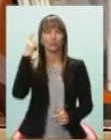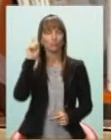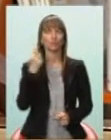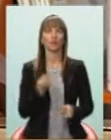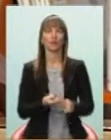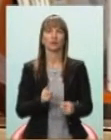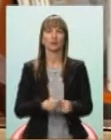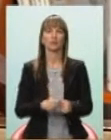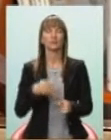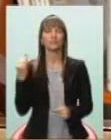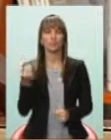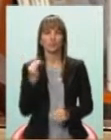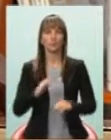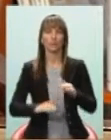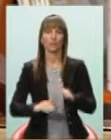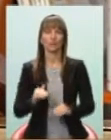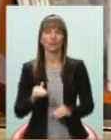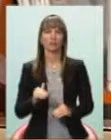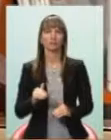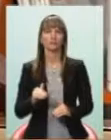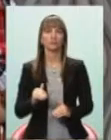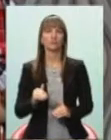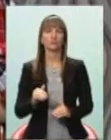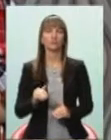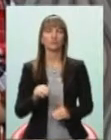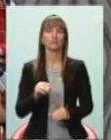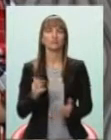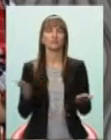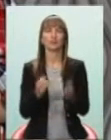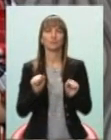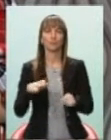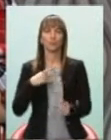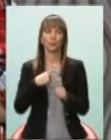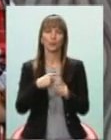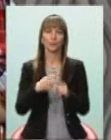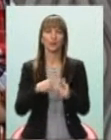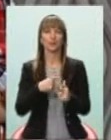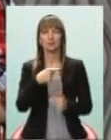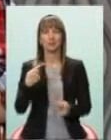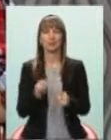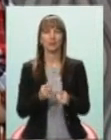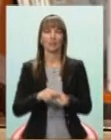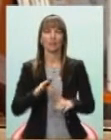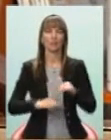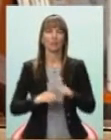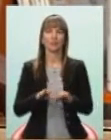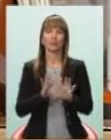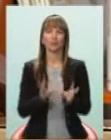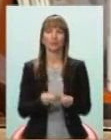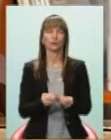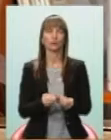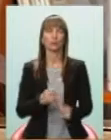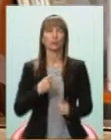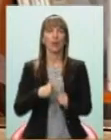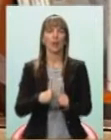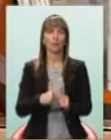це інтересна професія. А чому? Які можуть бути плюси або мінуси в цій професії взагалі?